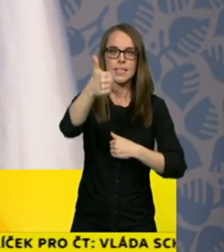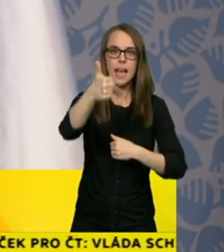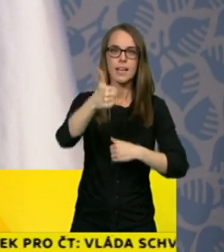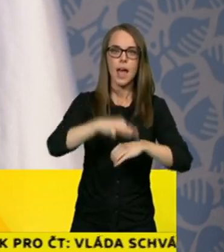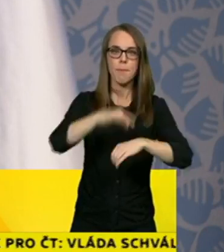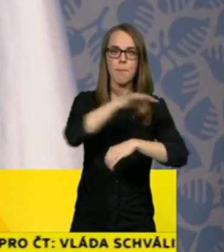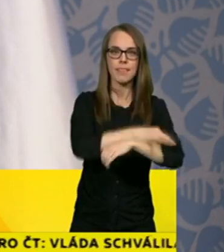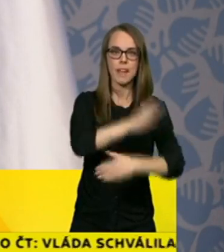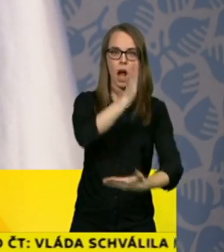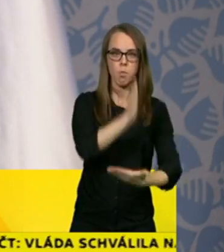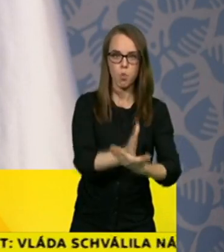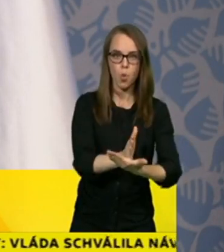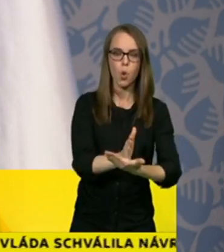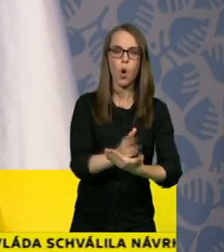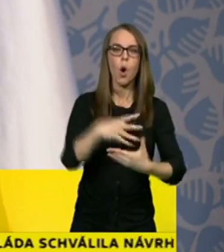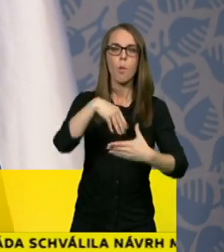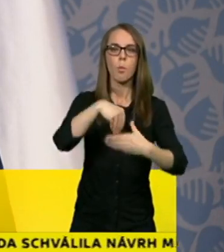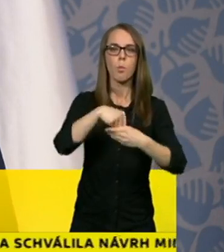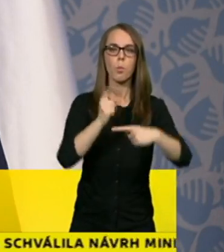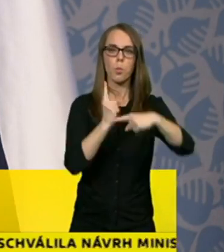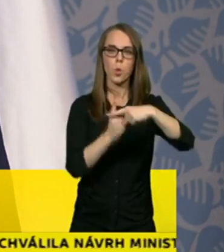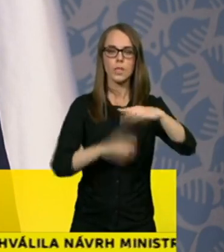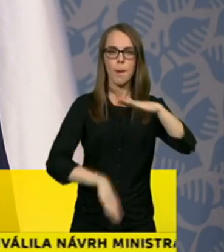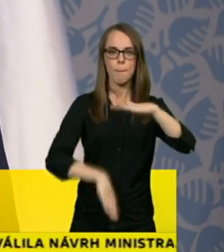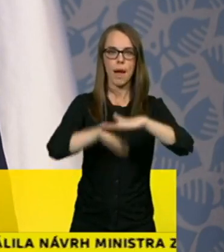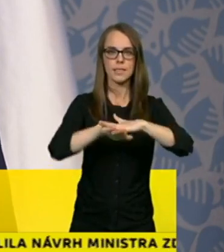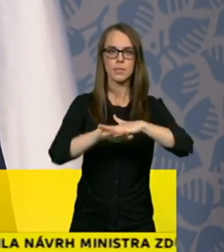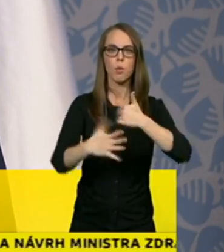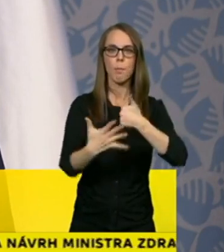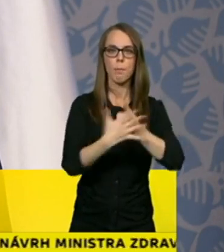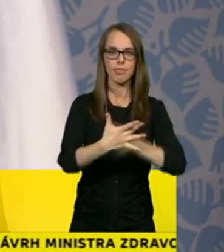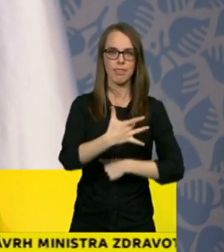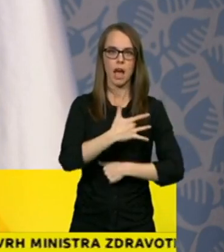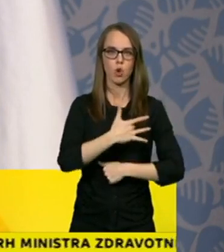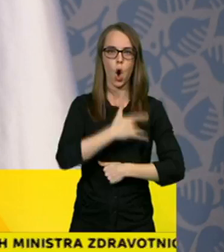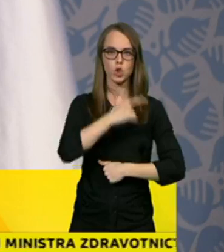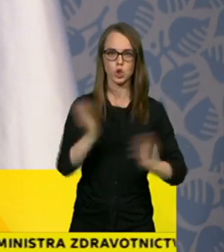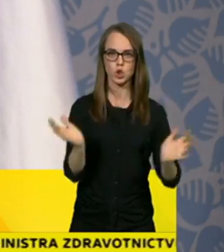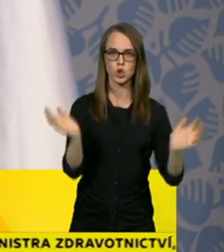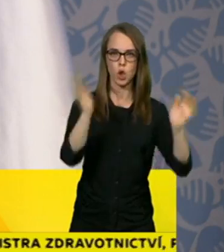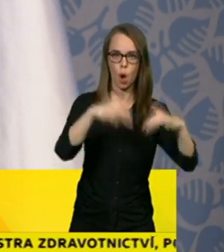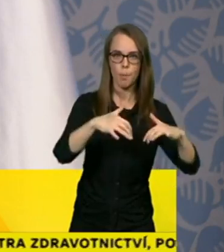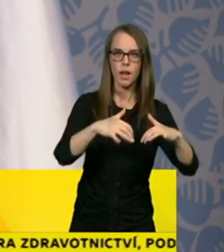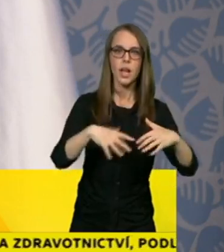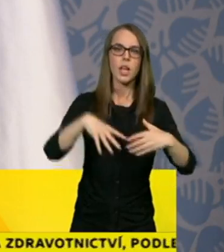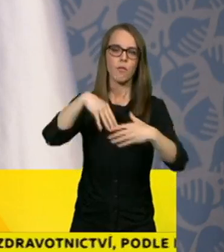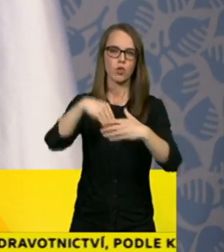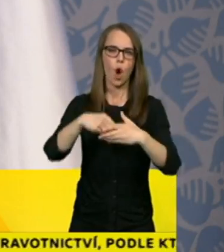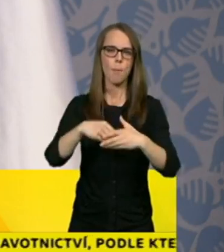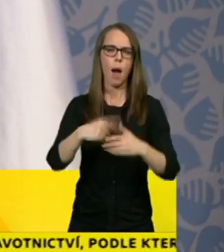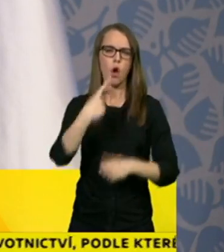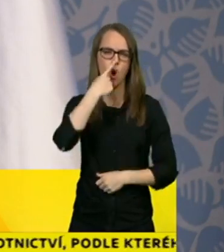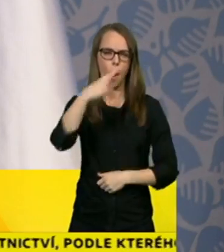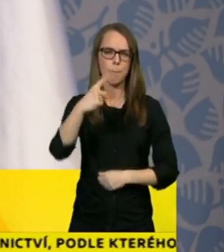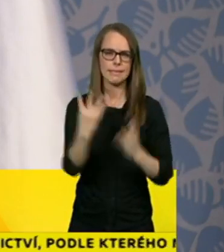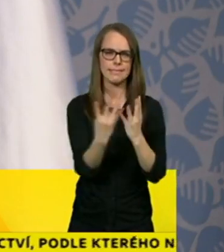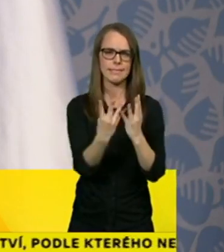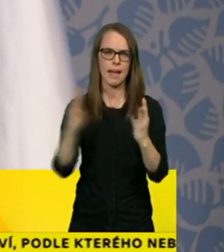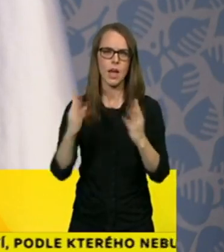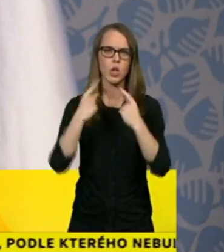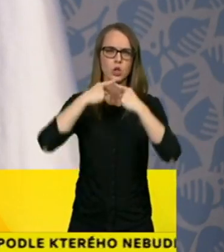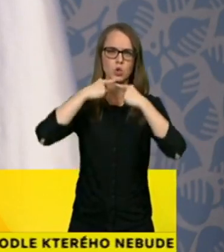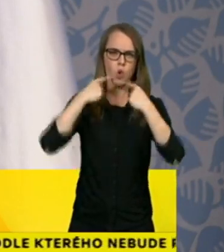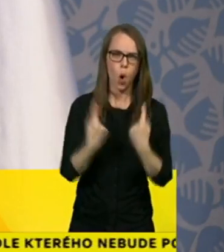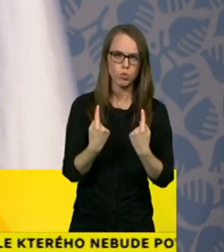15 osob. A dále také účastníků přijímacího řízení a členů zkušebních komisí, pokud se bavíme